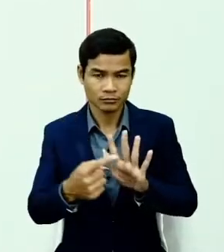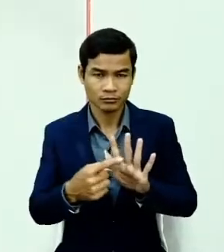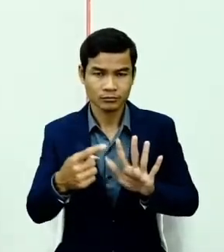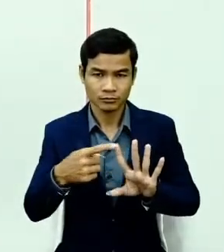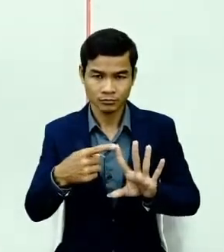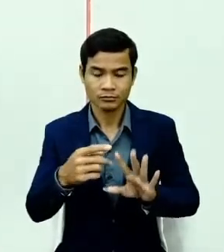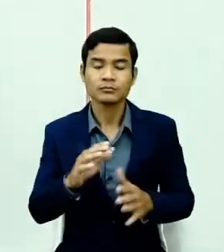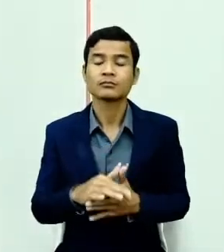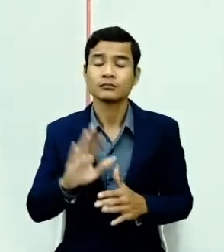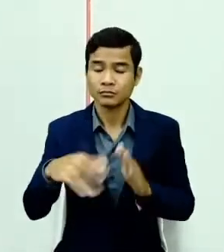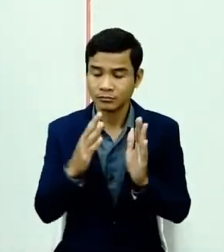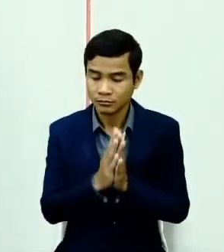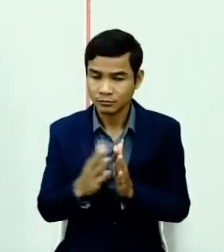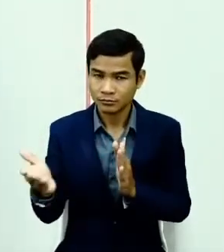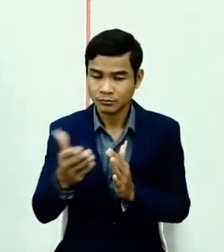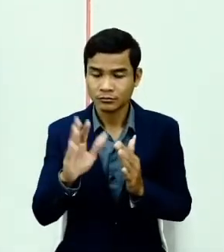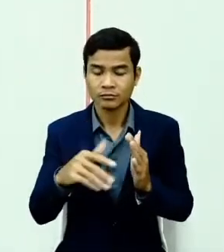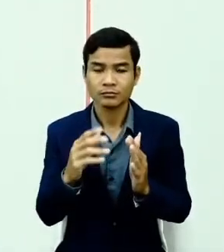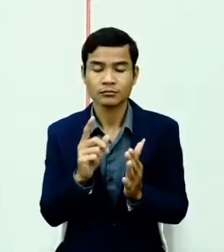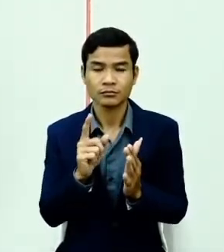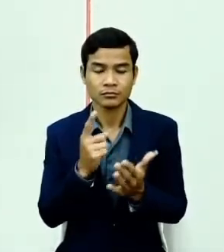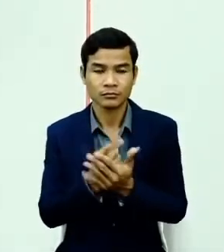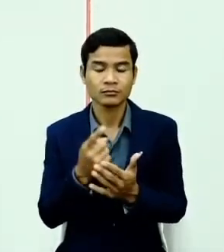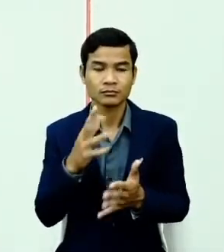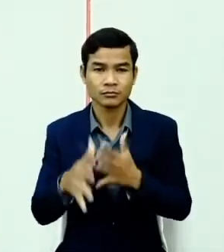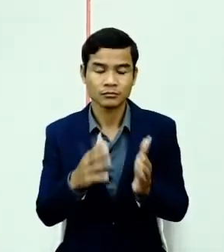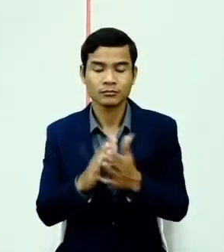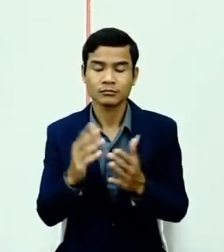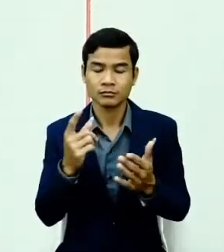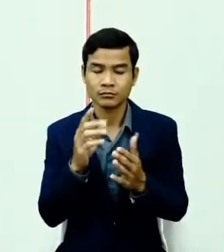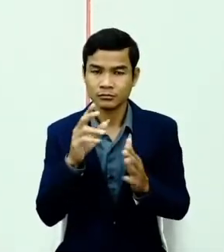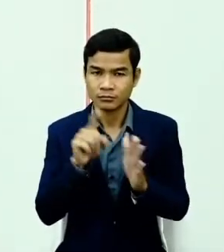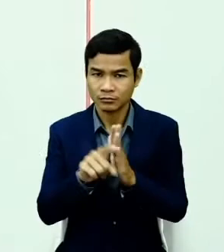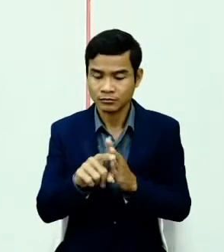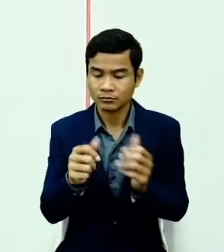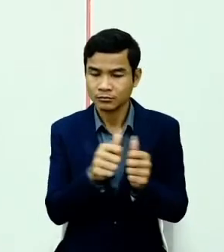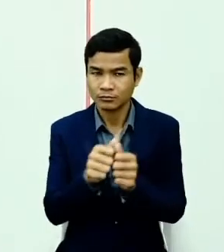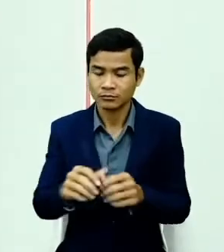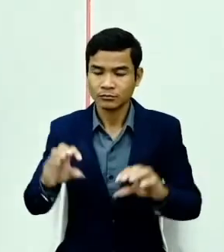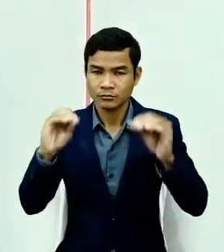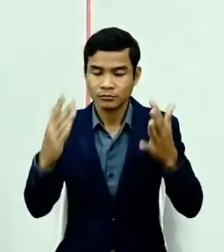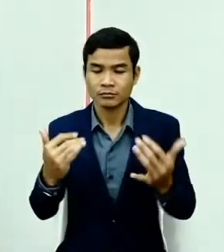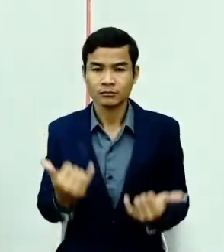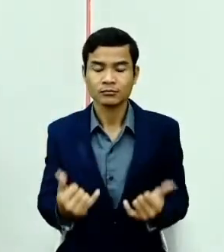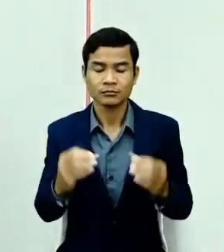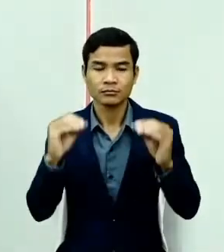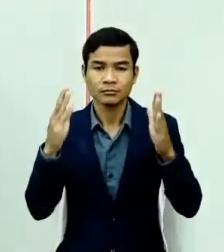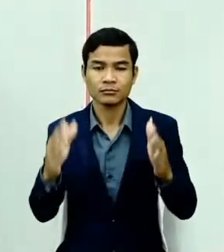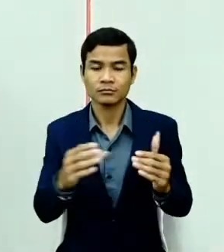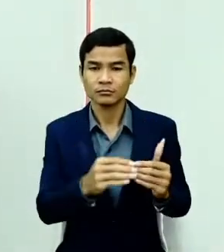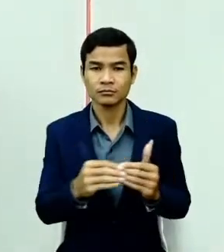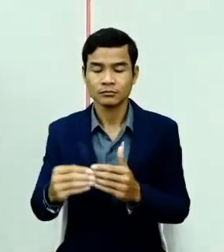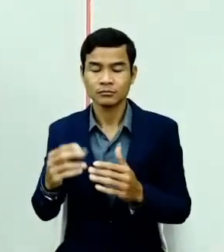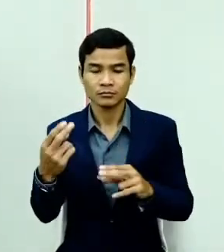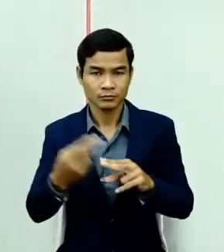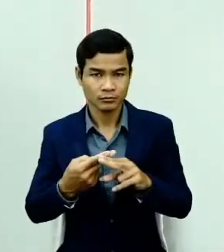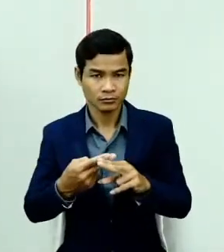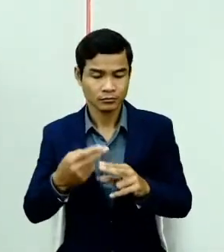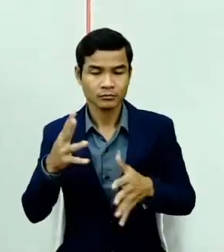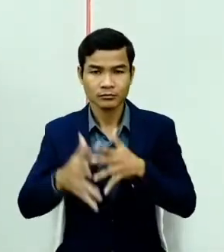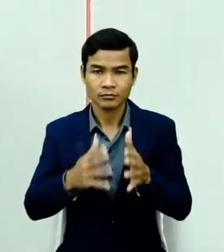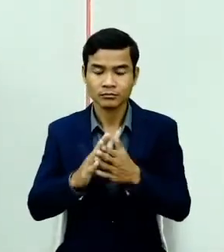អីអរគុណកូនដែលបានចូលរួមអានចំណងជើងជាមួយអ្នកគ្រូចាឥឡូវនេះអ្នកគ្រូនឹងនាំកូនទៅវឹកហាត់អាន